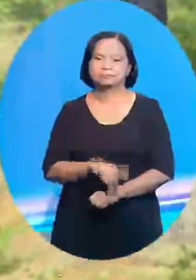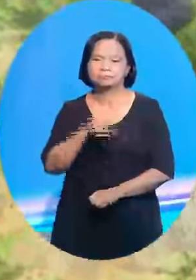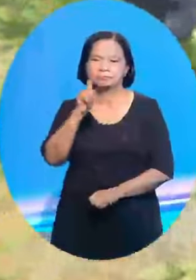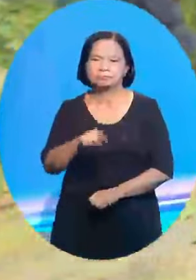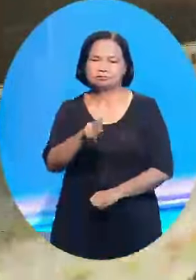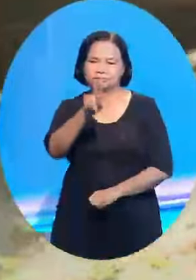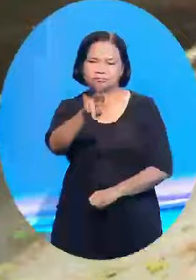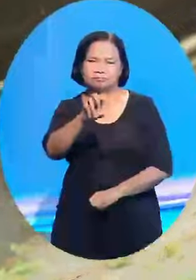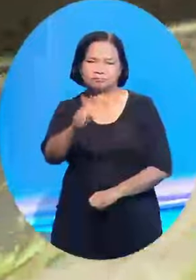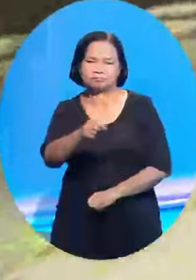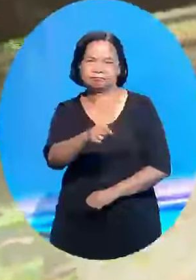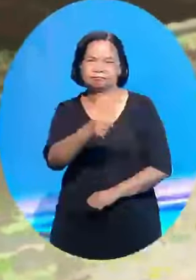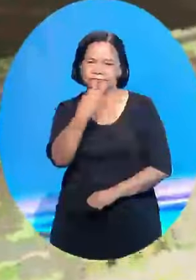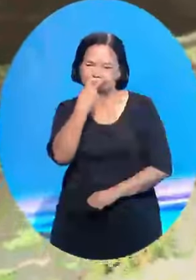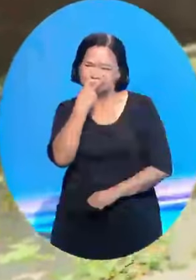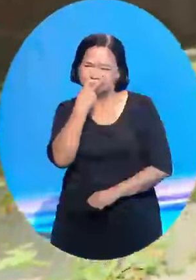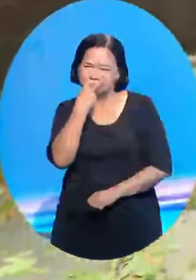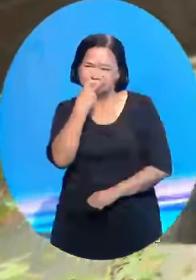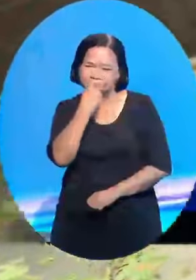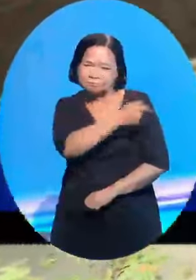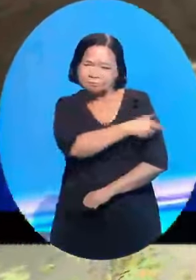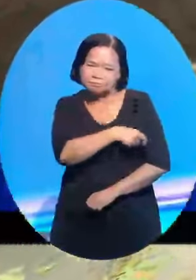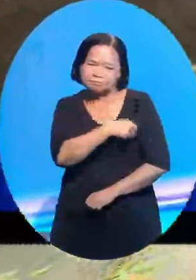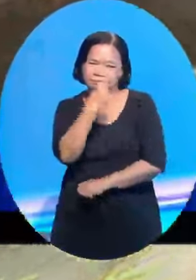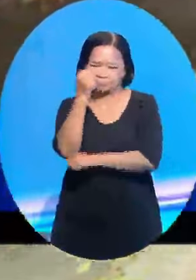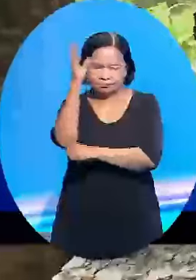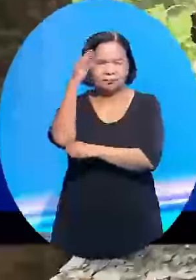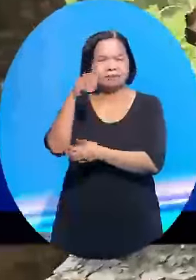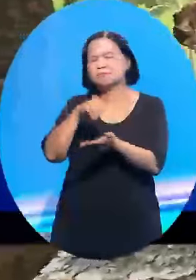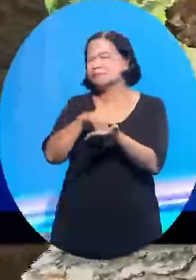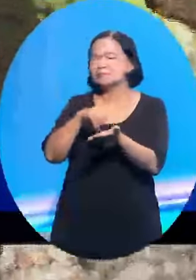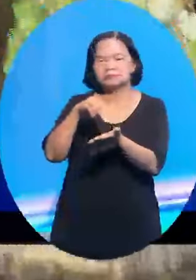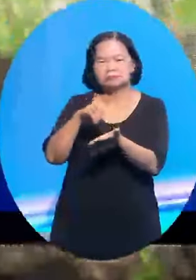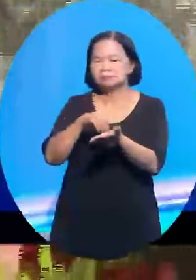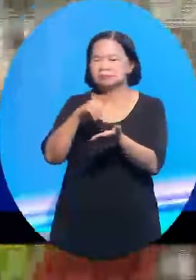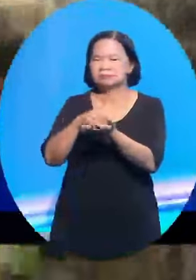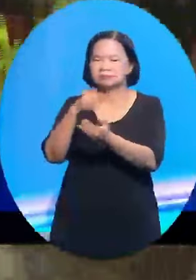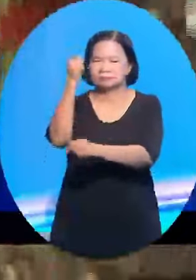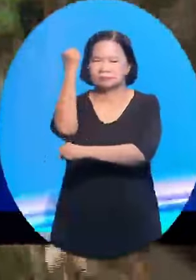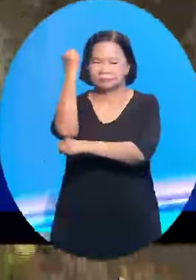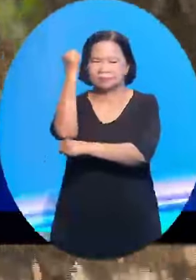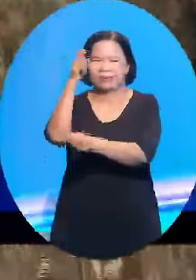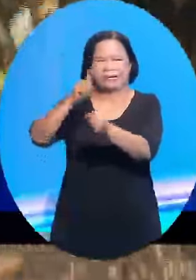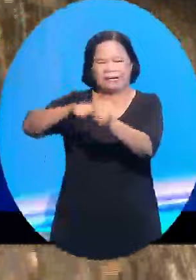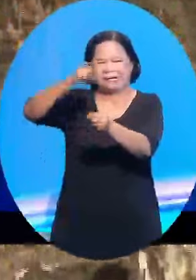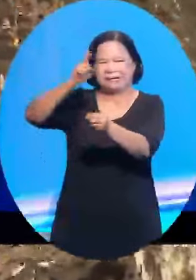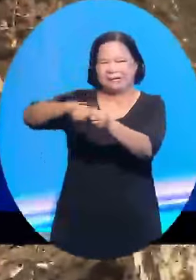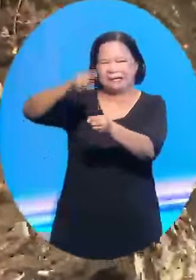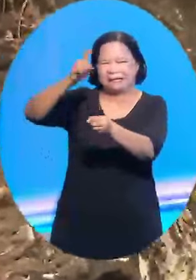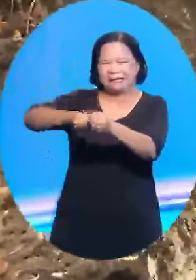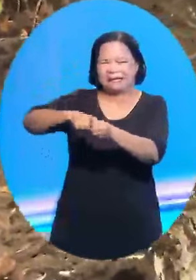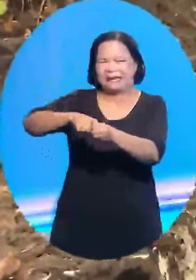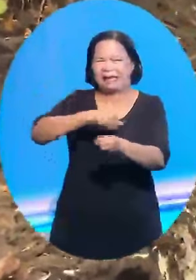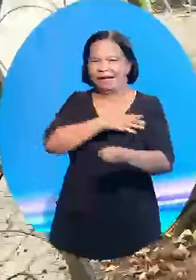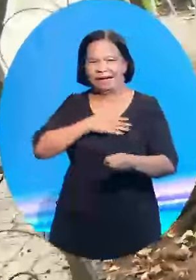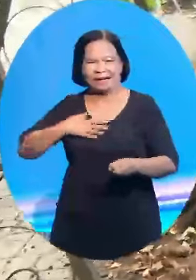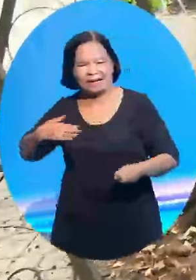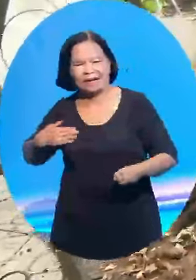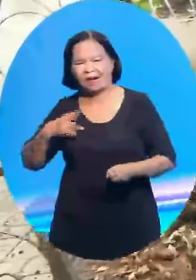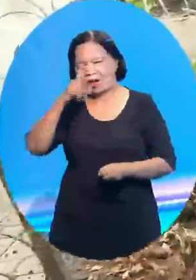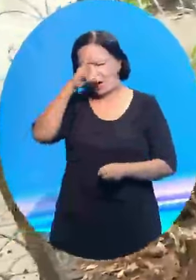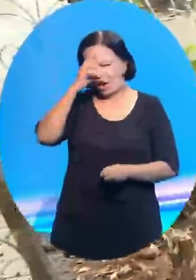việc chăm sóc, bảo dưỡng cây xanh chưa đảm bảo đúng kỹ thuật, nhất là đối với những cây cổ thụ, nên nỗi lo an toàn trường học vẫn